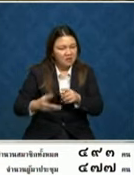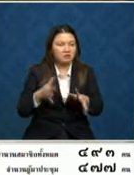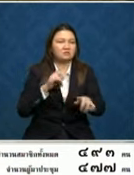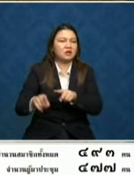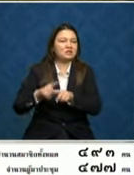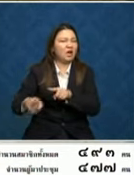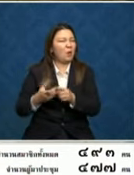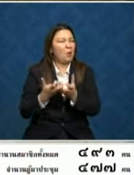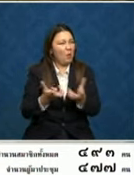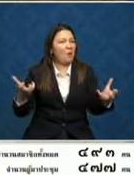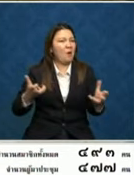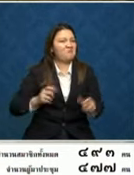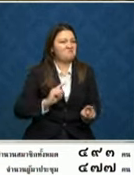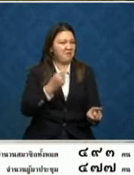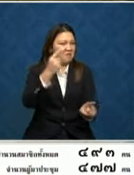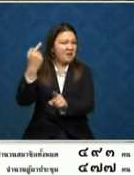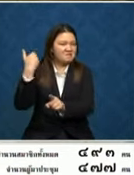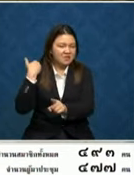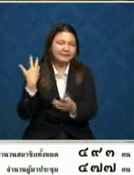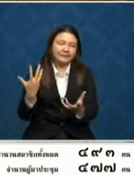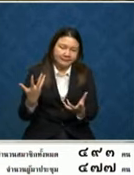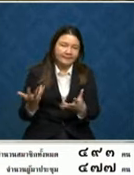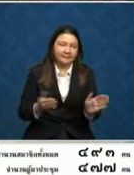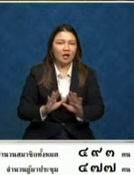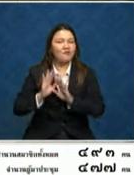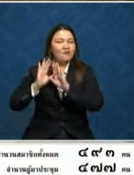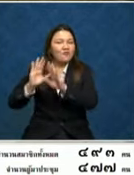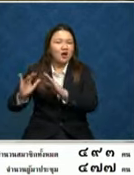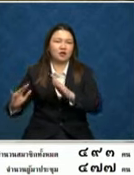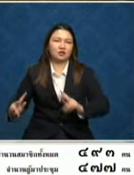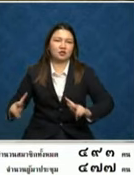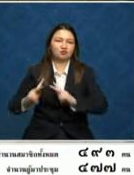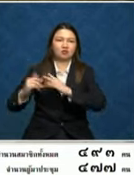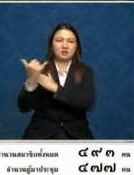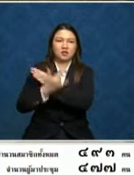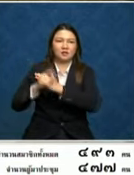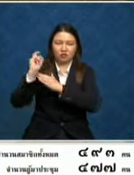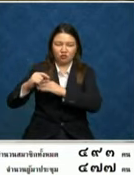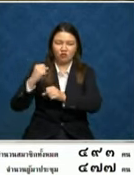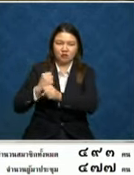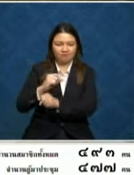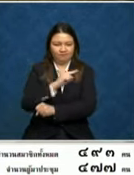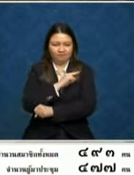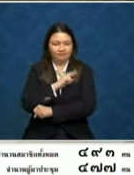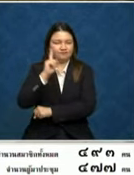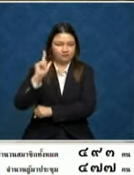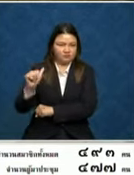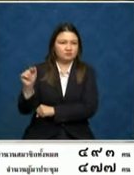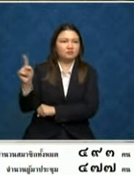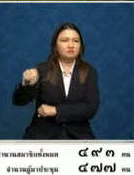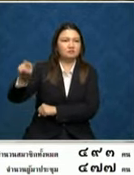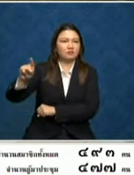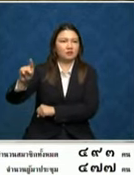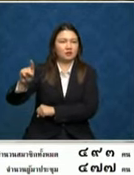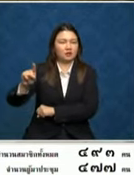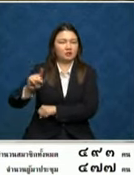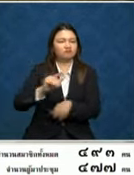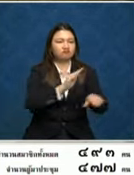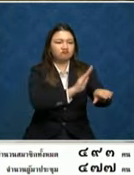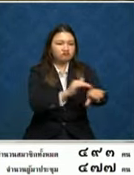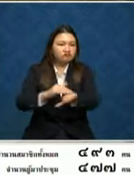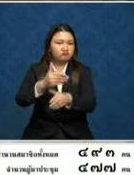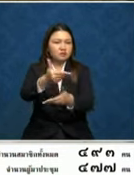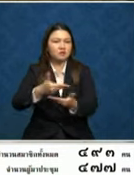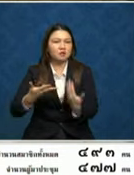ให้อยากให้กระทรวงต่างประเทศแสดงบทบาทนะครับเป็นพี่ใหญ่เชิญชวนเข้ามาคุยกัน